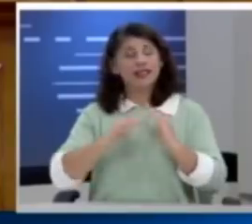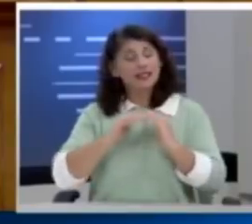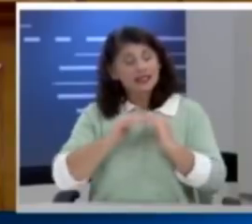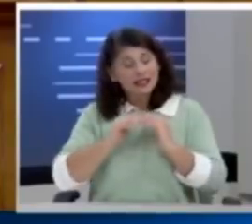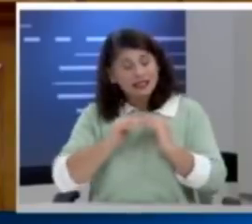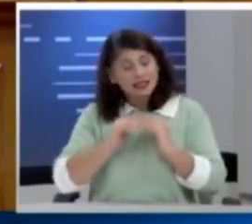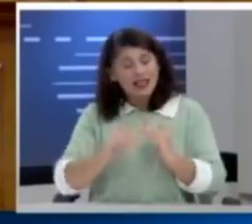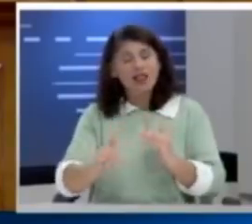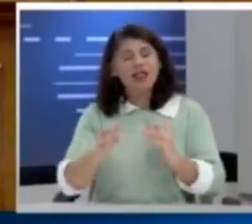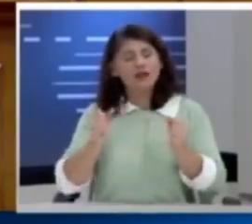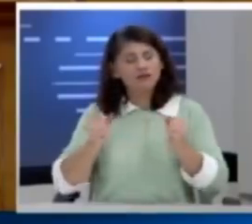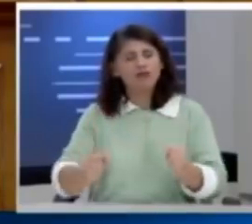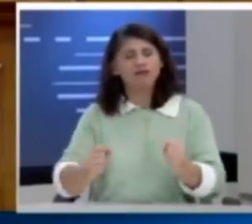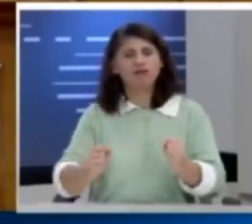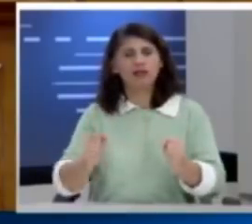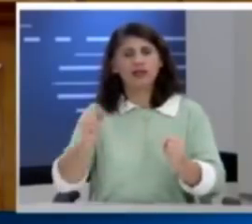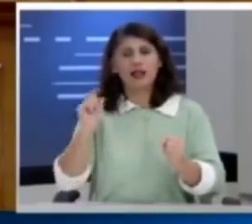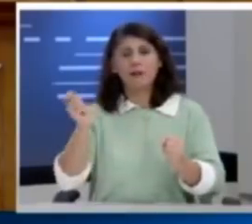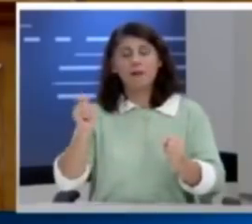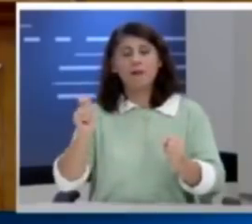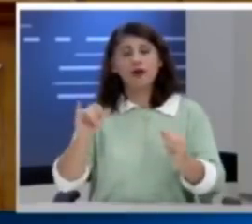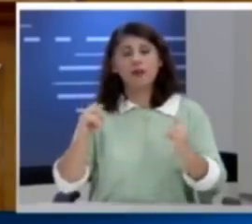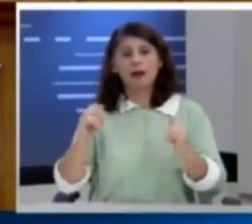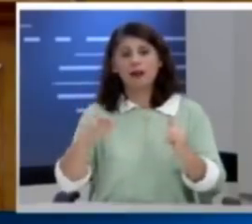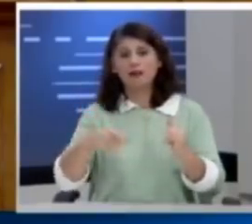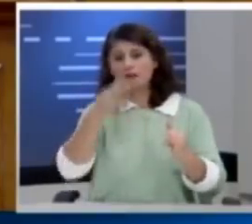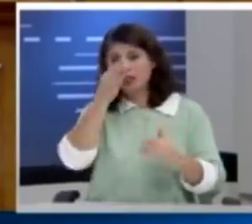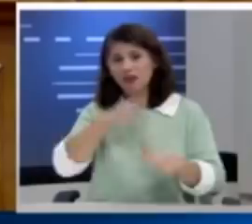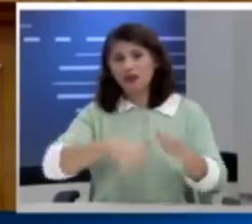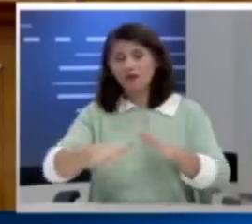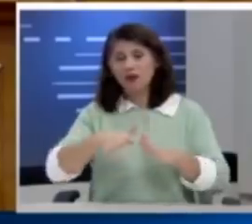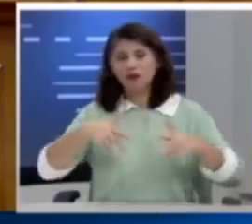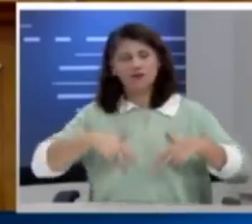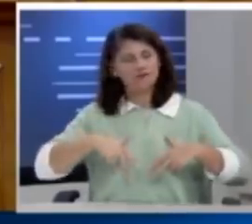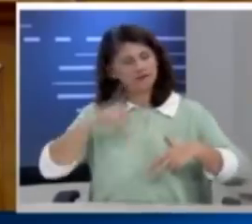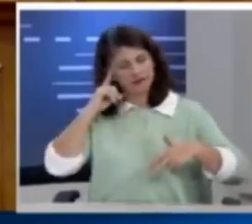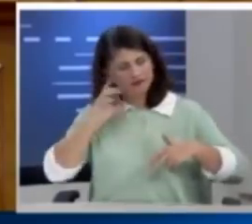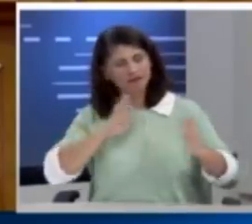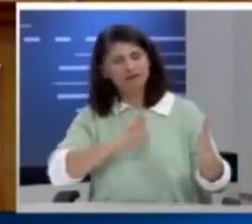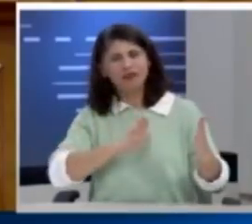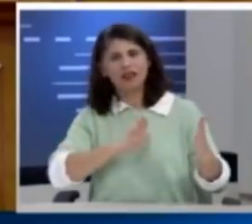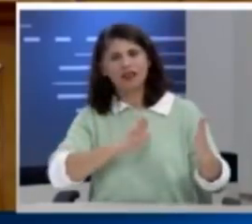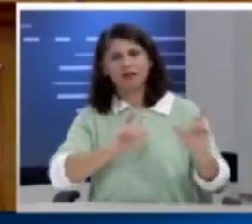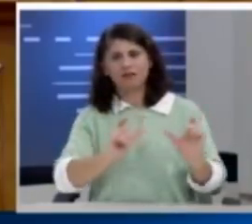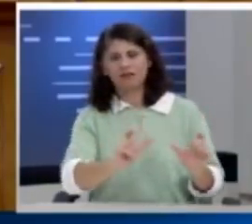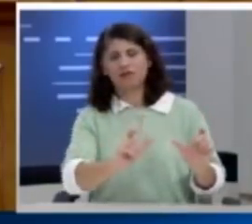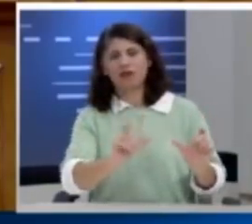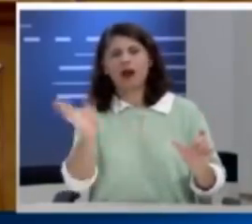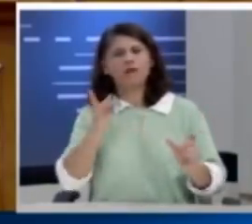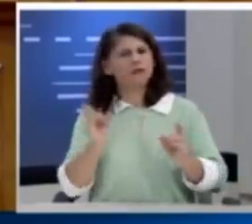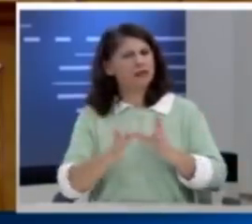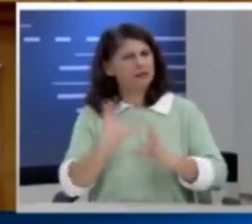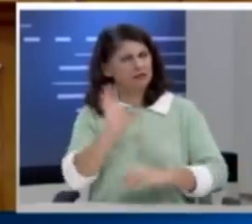Σταθερό απέναντι στα πολιτικά παιχνίδια, απέναντι στη διαφθορά των κυβερνώντων, απέναντι στον κάθε είδους